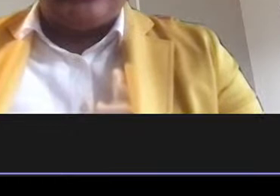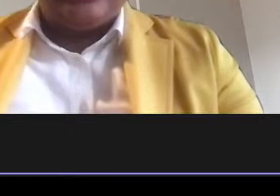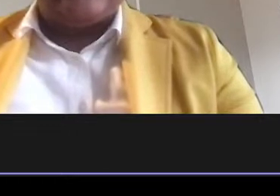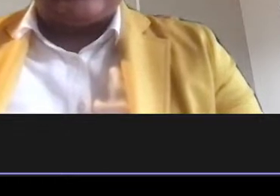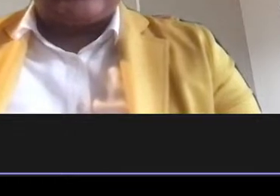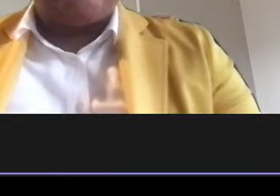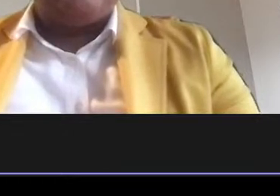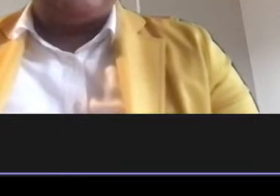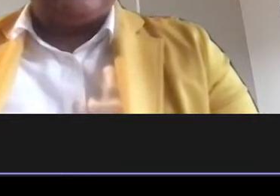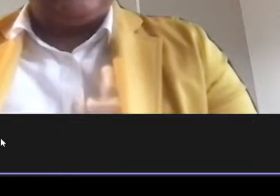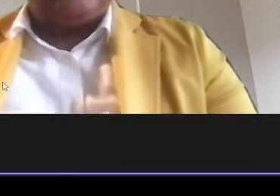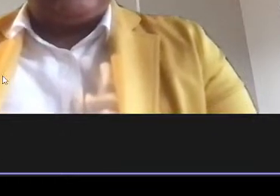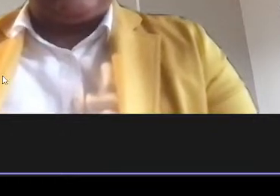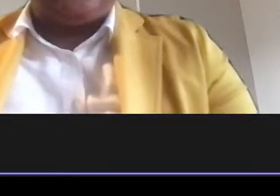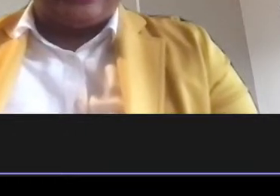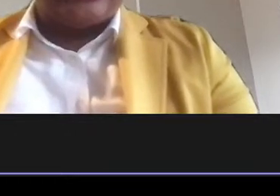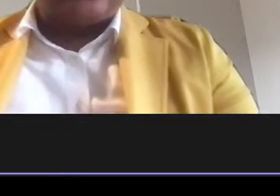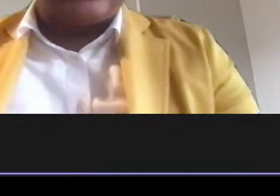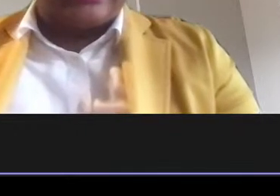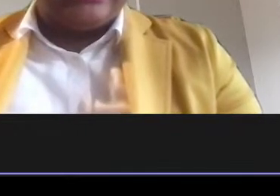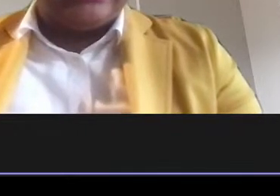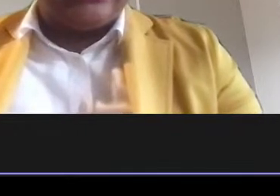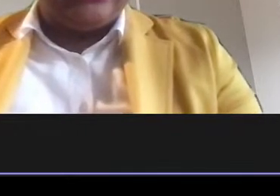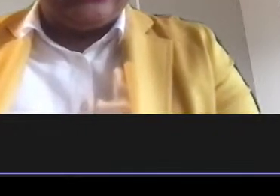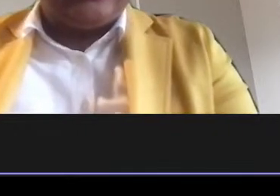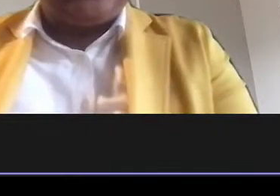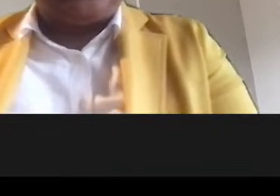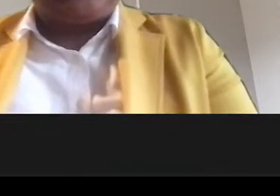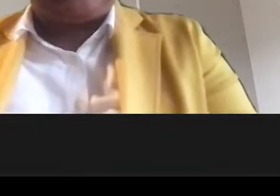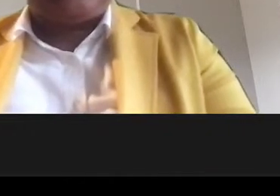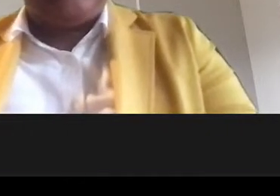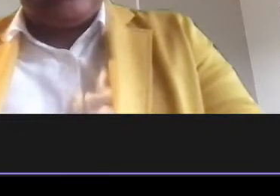zomnyango, izakhamuzi zesifundazwe sakithi.